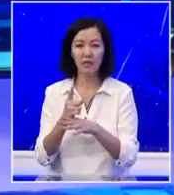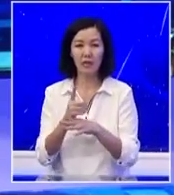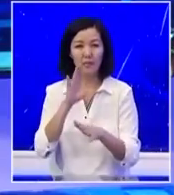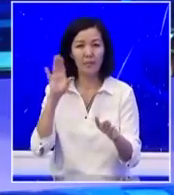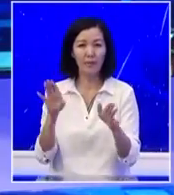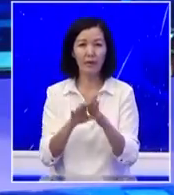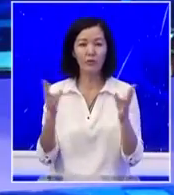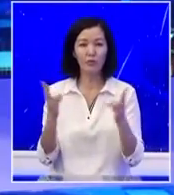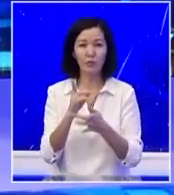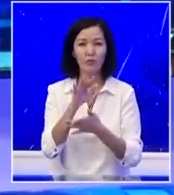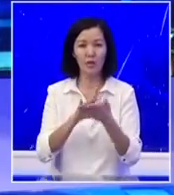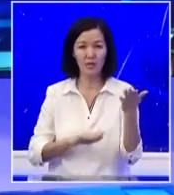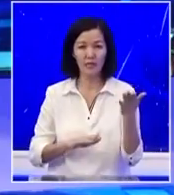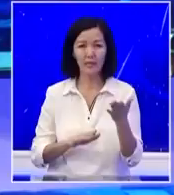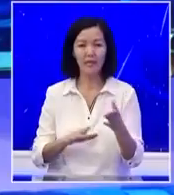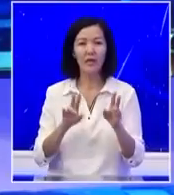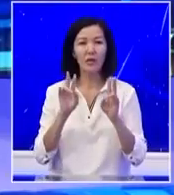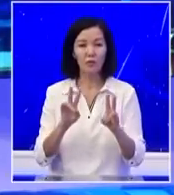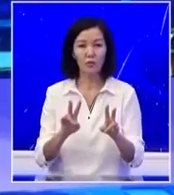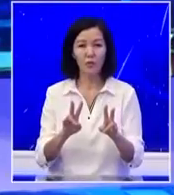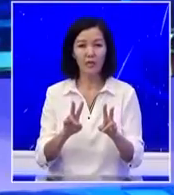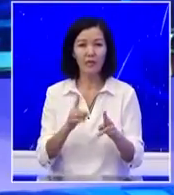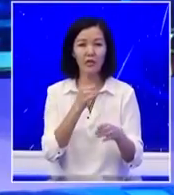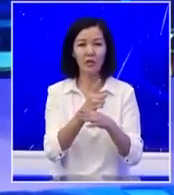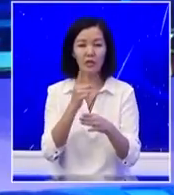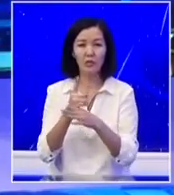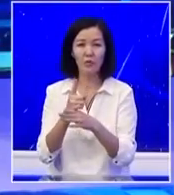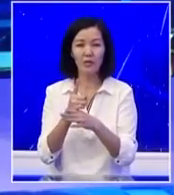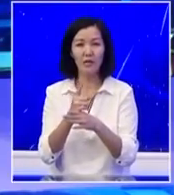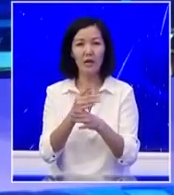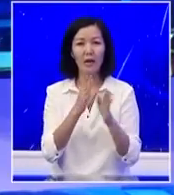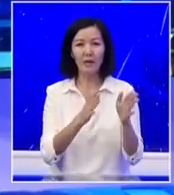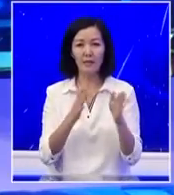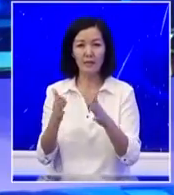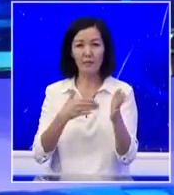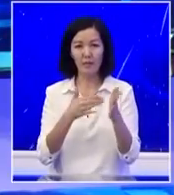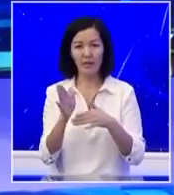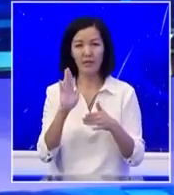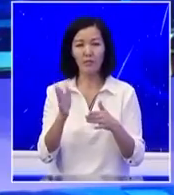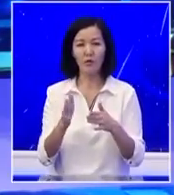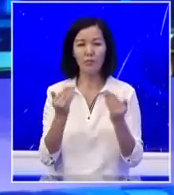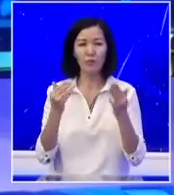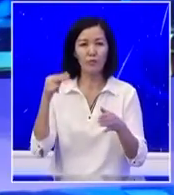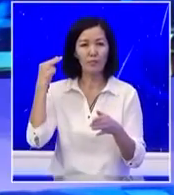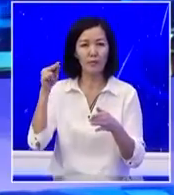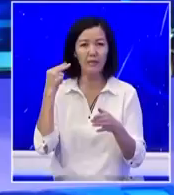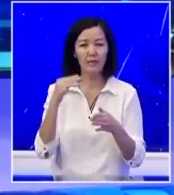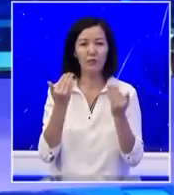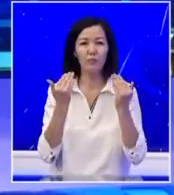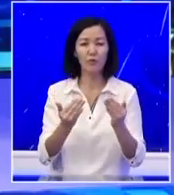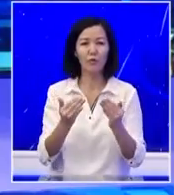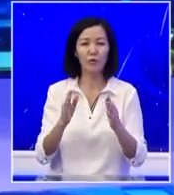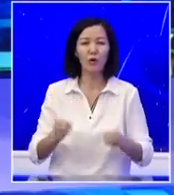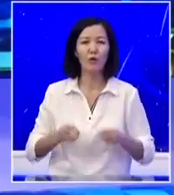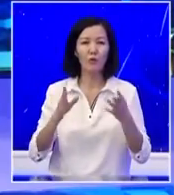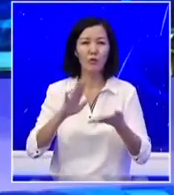Карантин режимі жалғасады. Есесіне карантиндік шектеулер біртіндеп алынады. Бұл туралы президент Қасым Жомарт Тоқаев бүгінгі төтенше жағдай